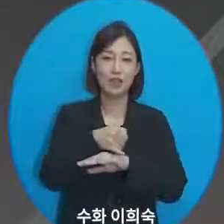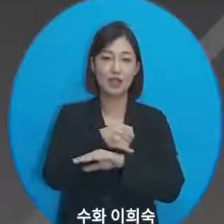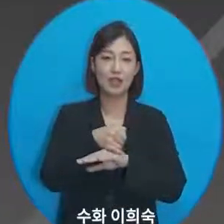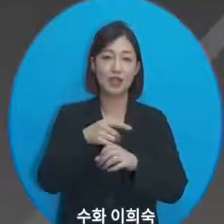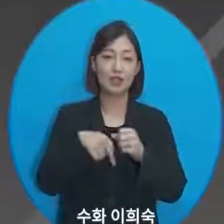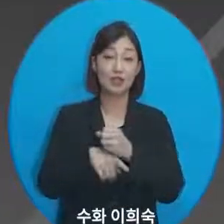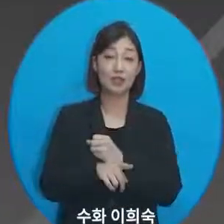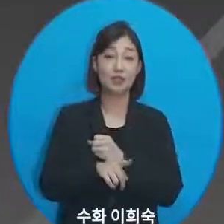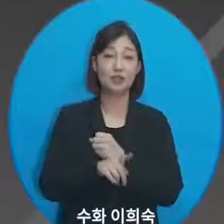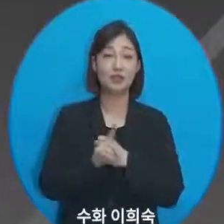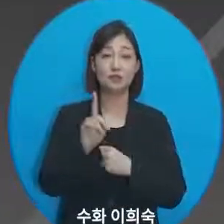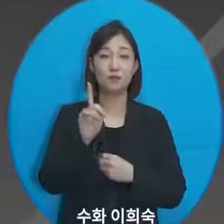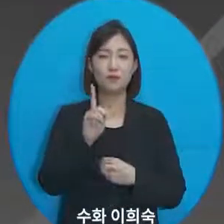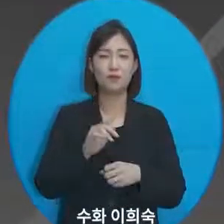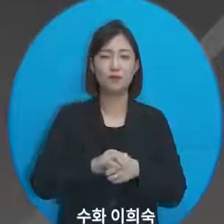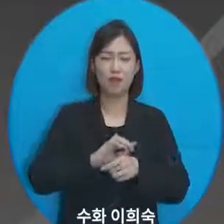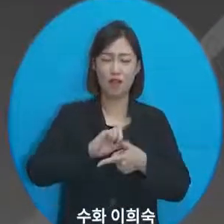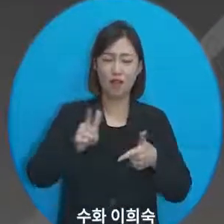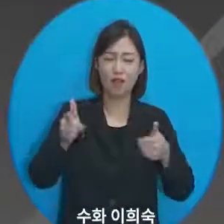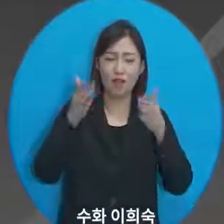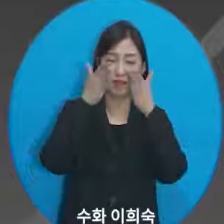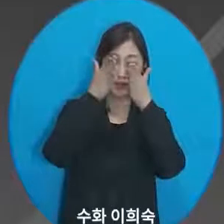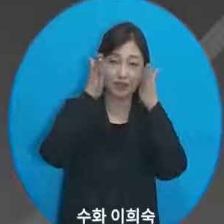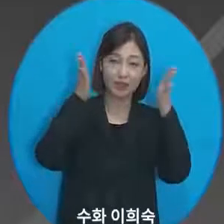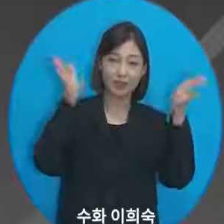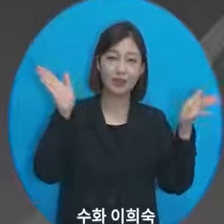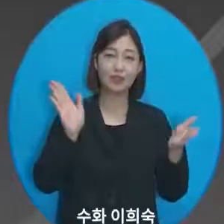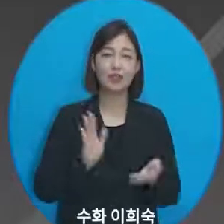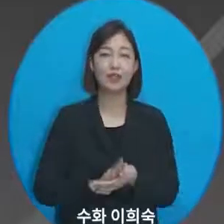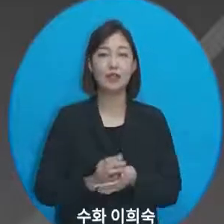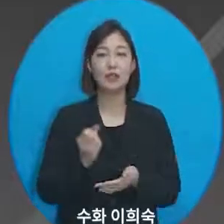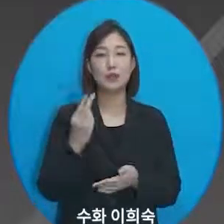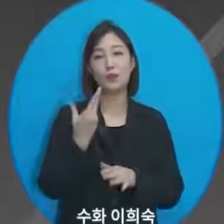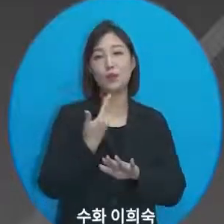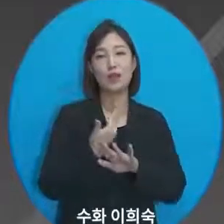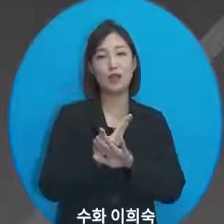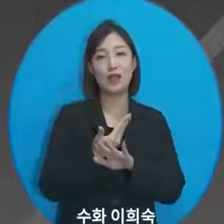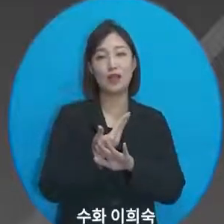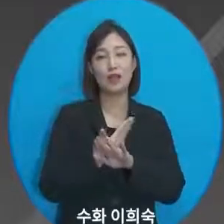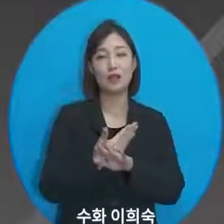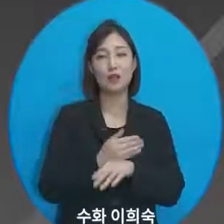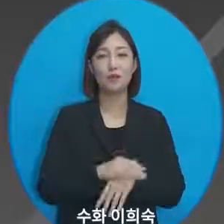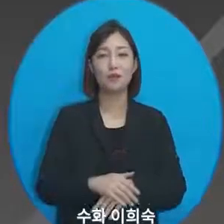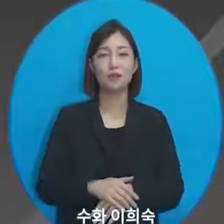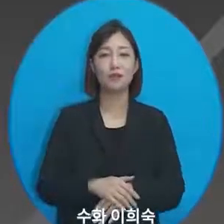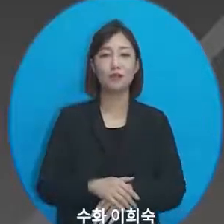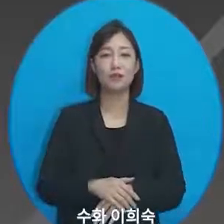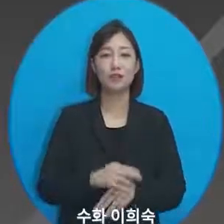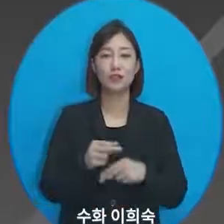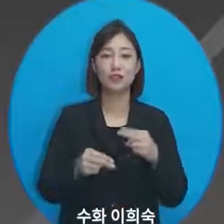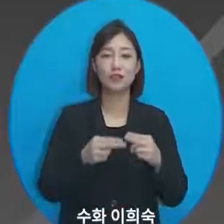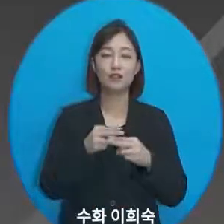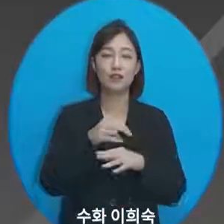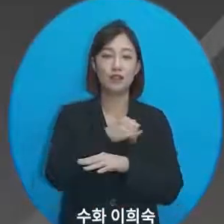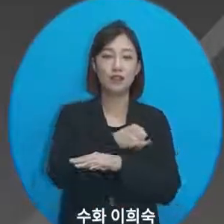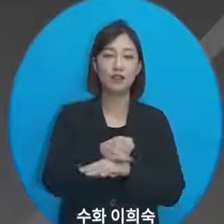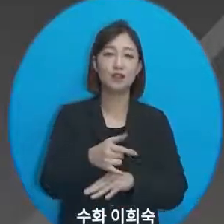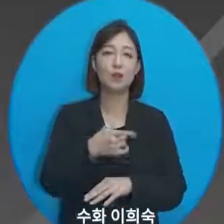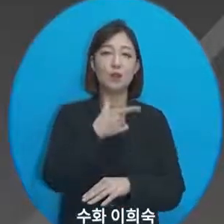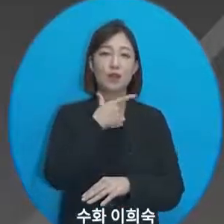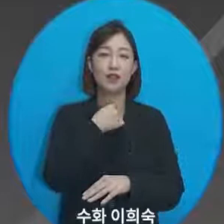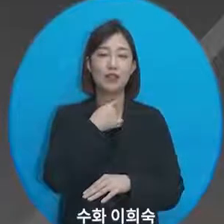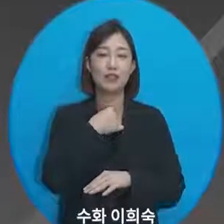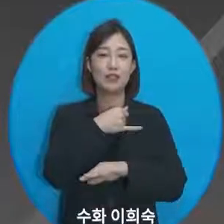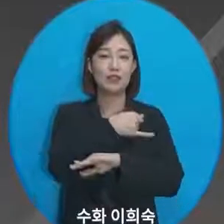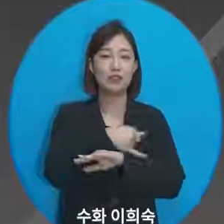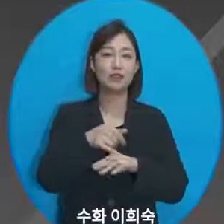이야기하는 다양한 포괄성 또는 가변성 뭐 이런 여러 가지 유니버셜 디자인에서 요구하고 있는 그런 어떤